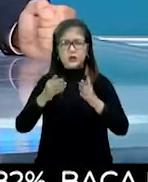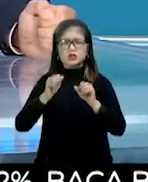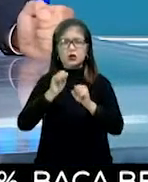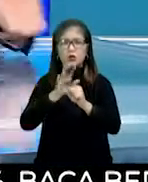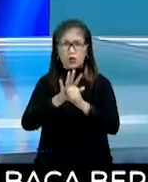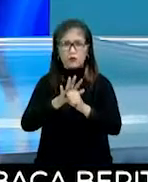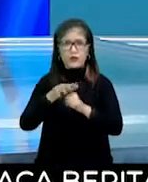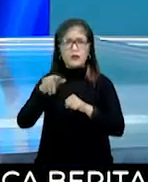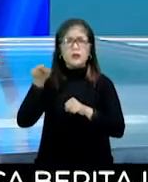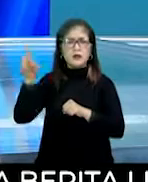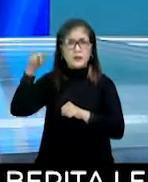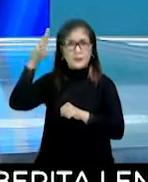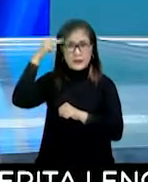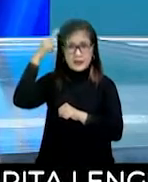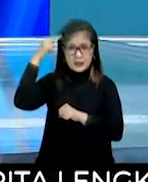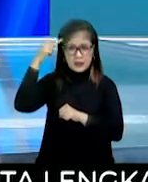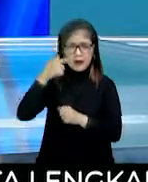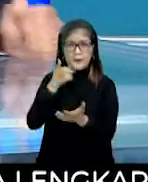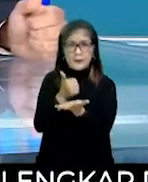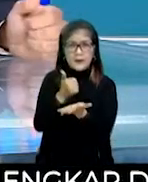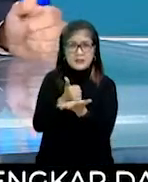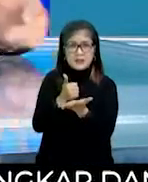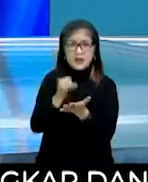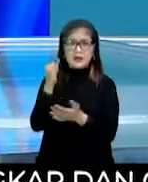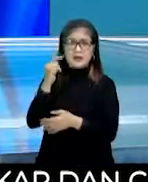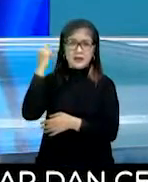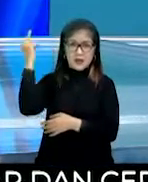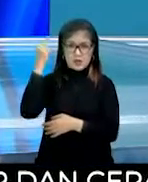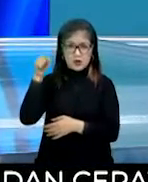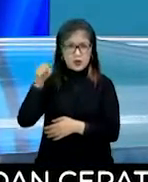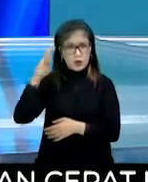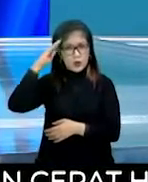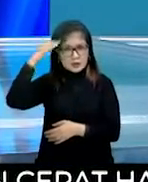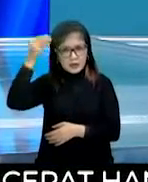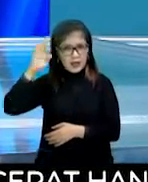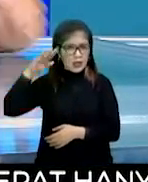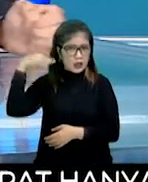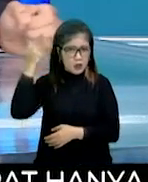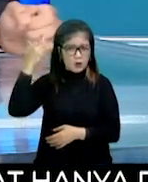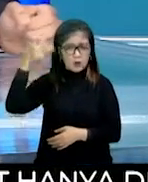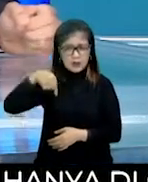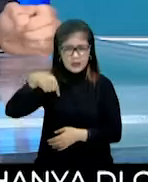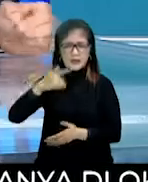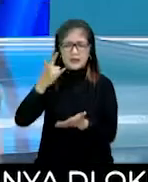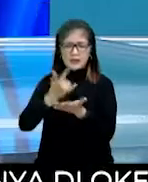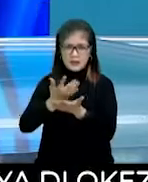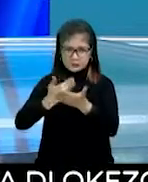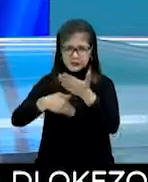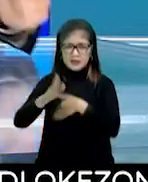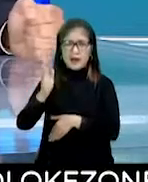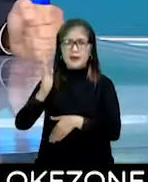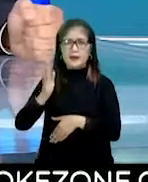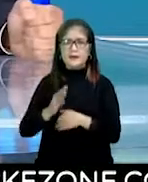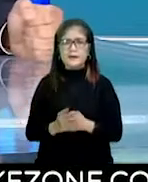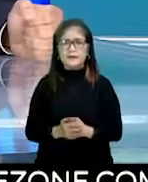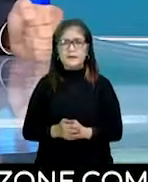pemerintah. Pemerintah juga memastikan sejumlah gelaran internasional yang direncanakan di tahun 2022 ini tetap